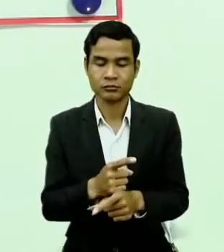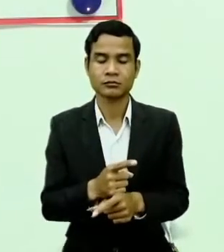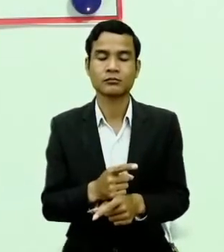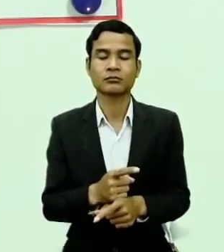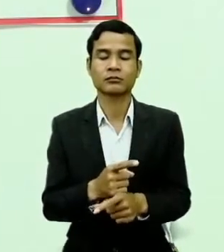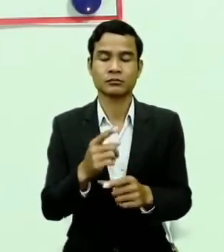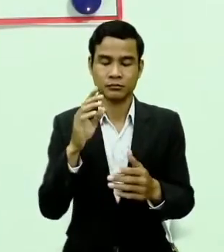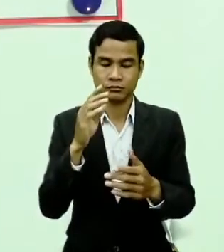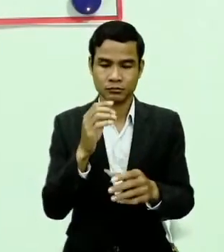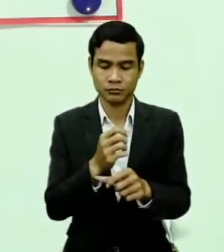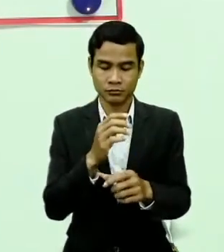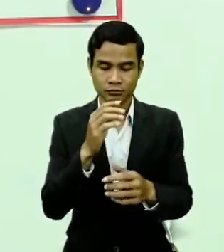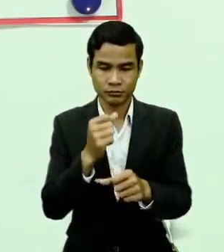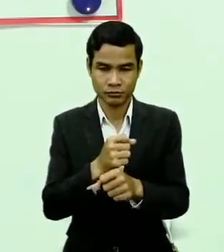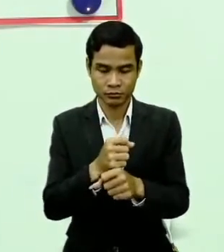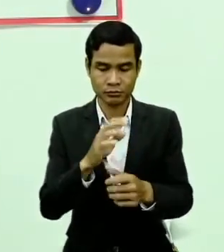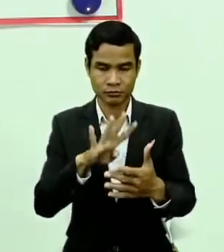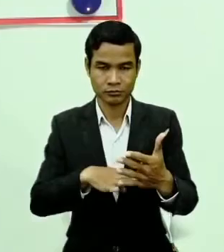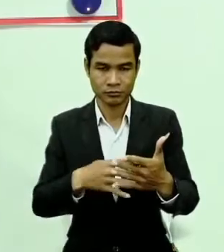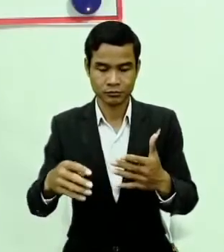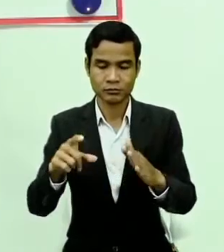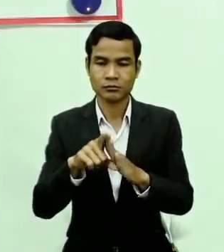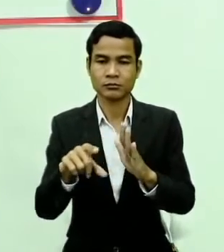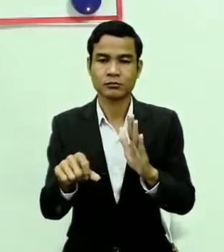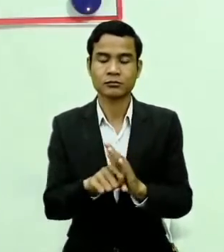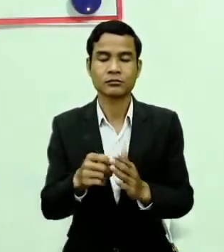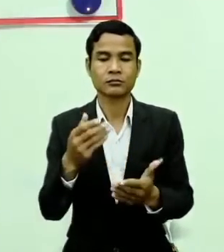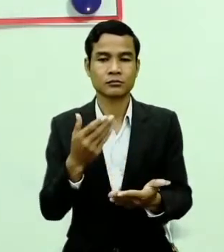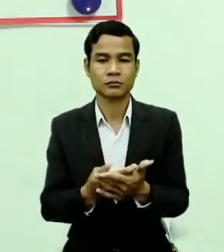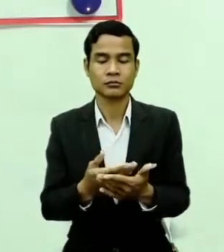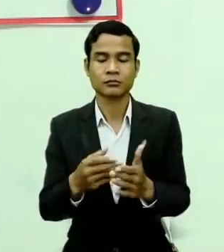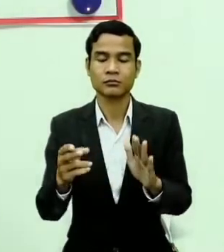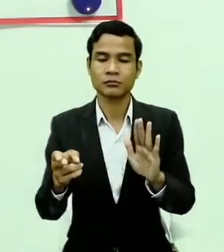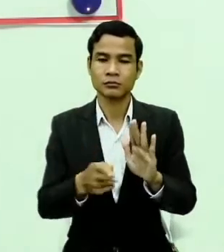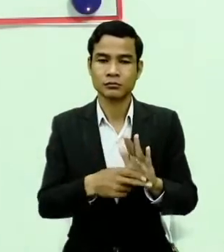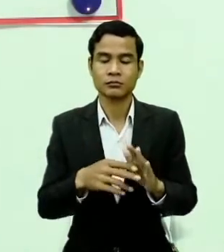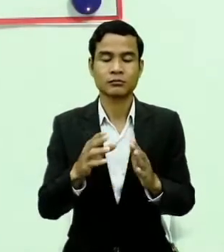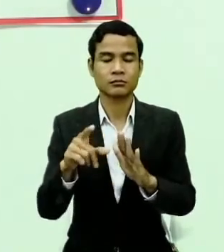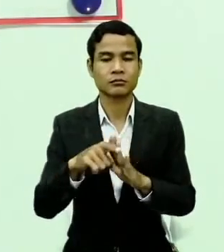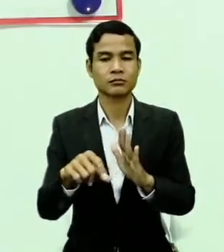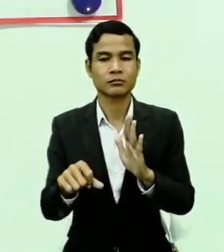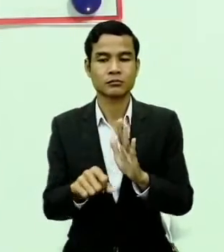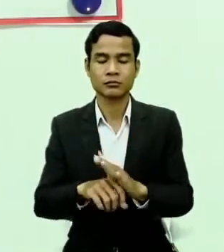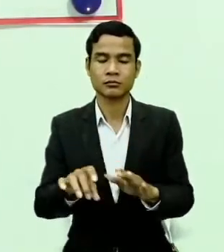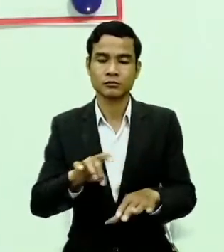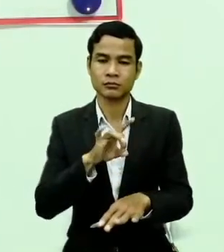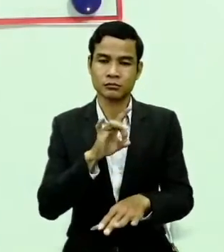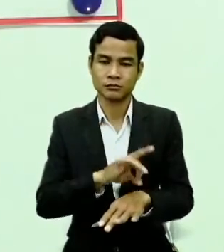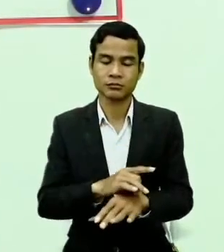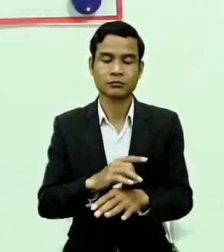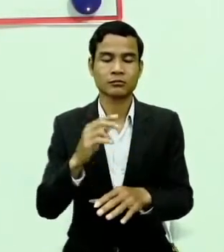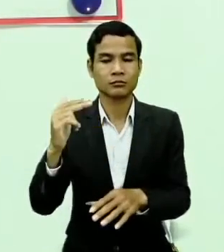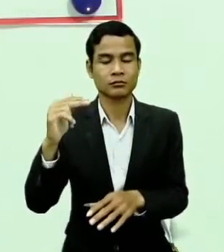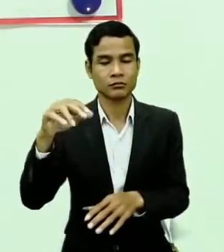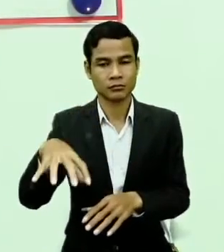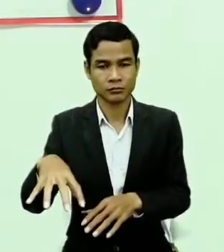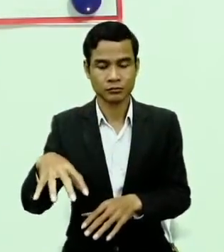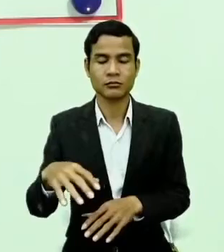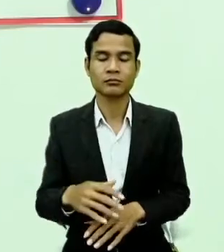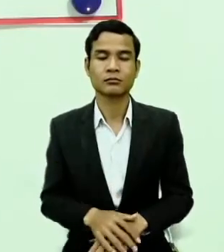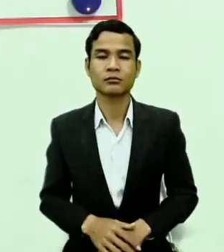Thơ phàn cá, đòi cầm nọt chú mô chú bà lô á. Cầm nọt bêl vì lìa, ti cần